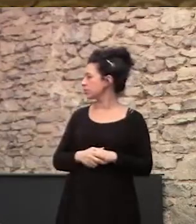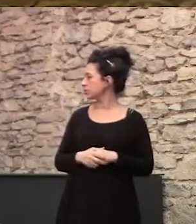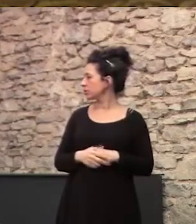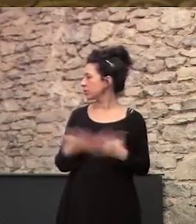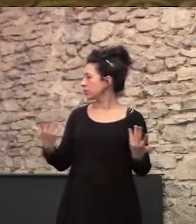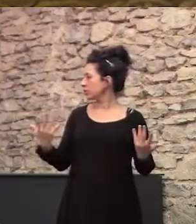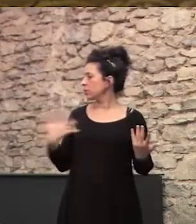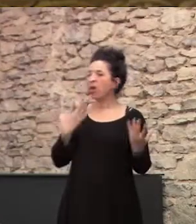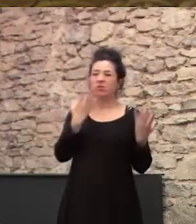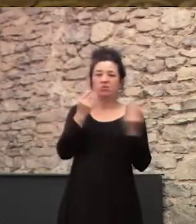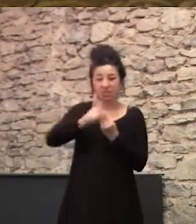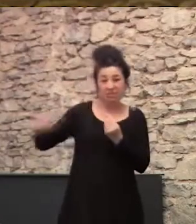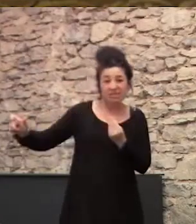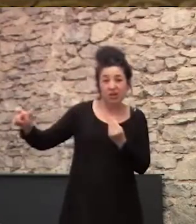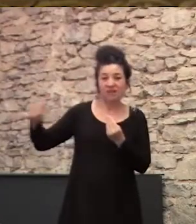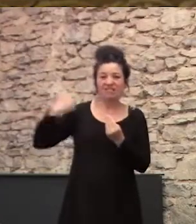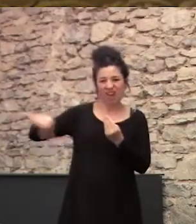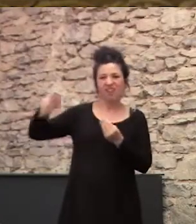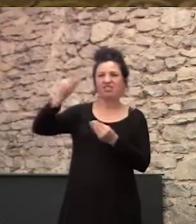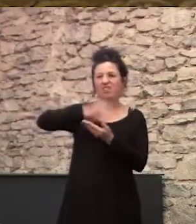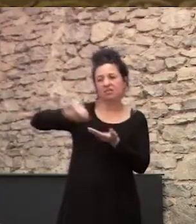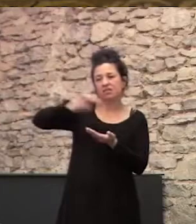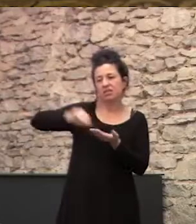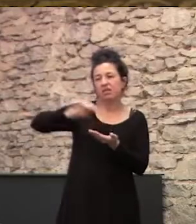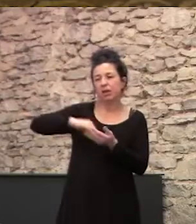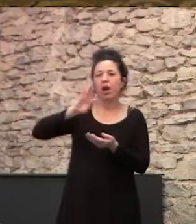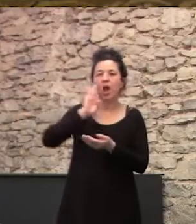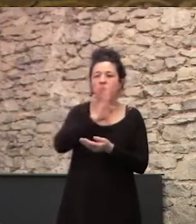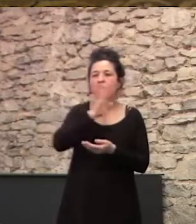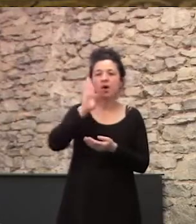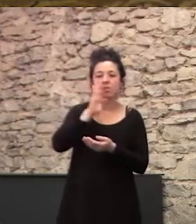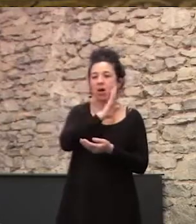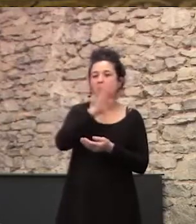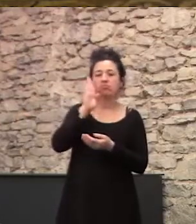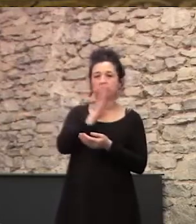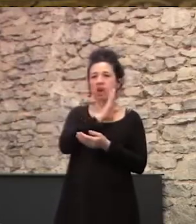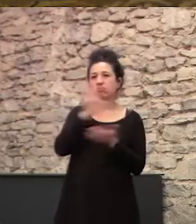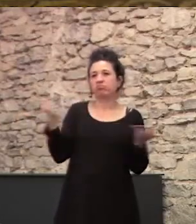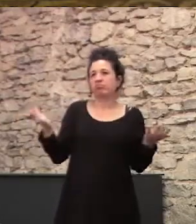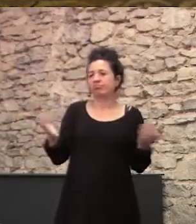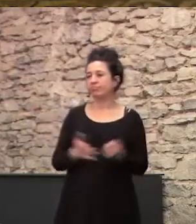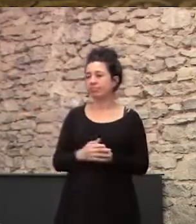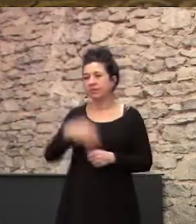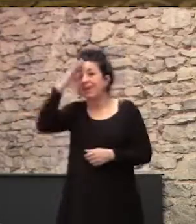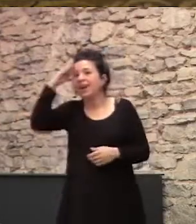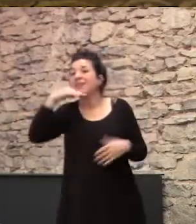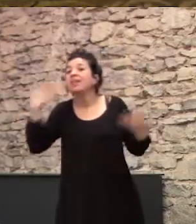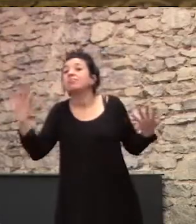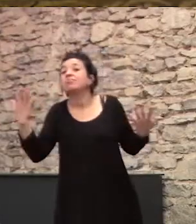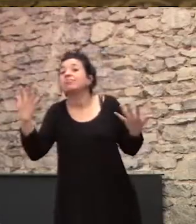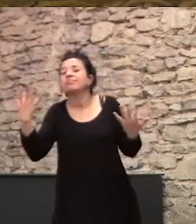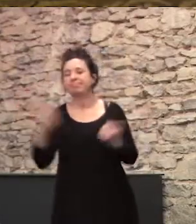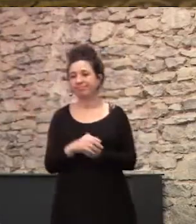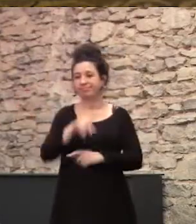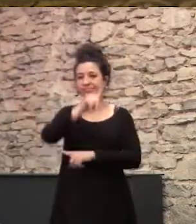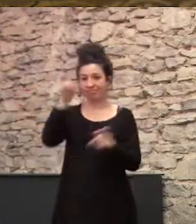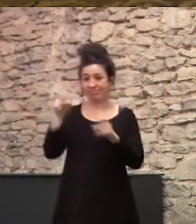idatzen du jendeak edo ja ez dakit ama beste gozaba da. Eta aita, hortxe